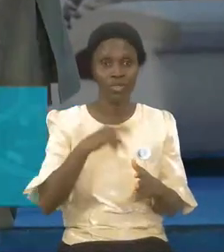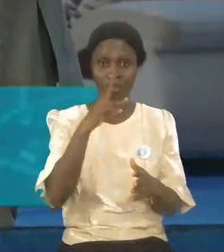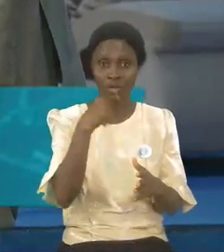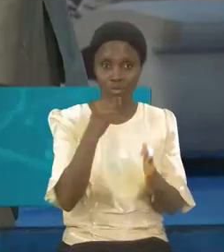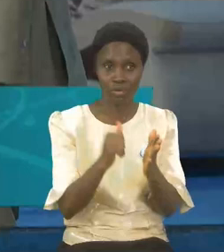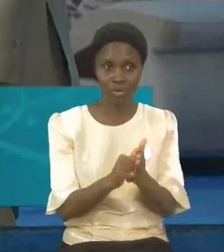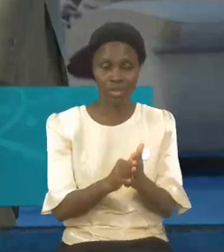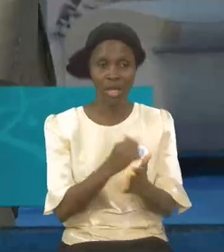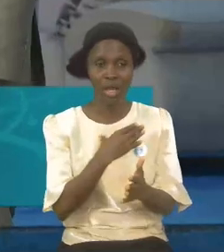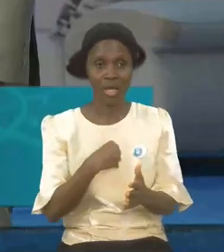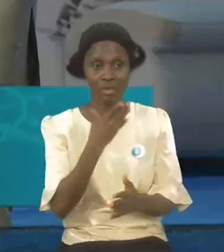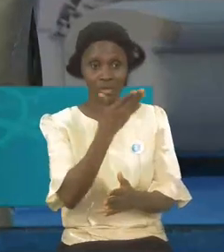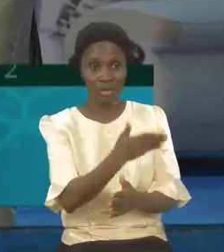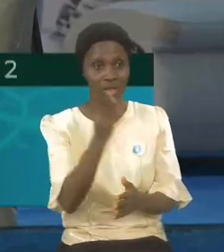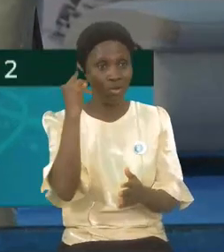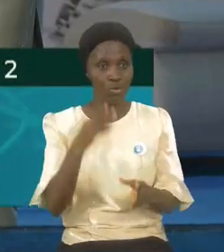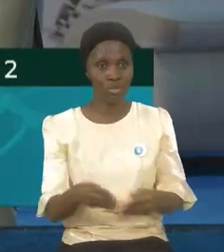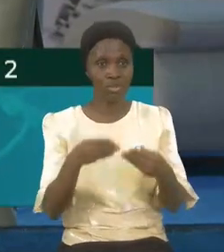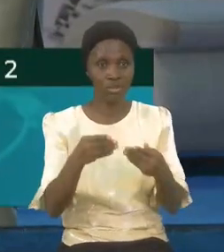On lui donna la domination,